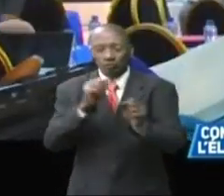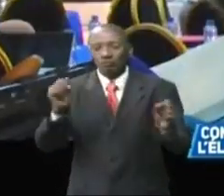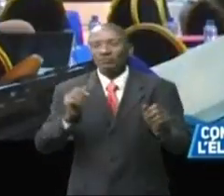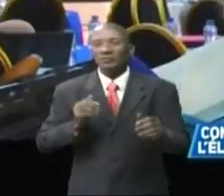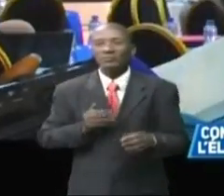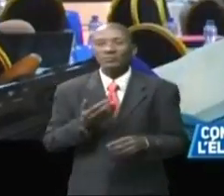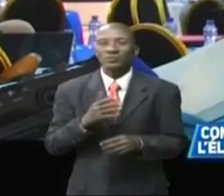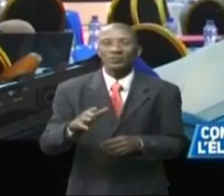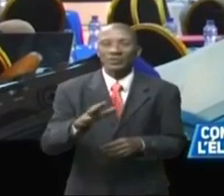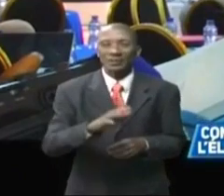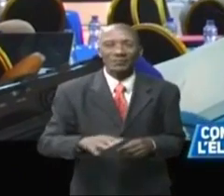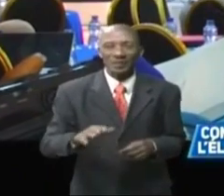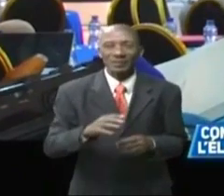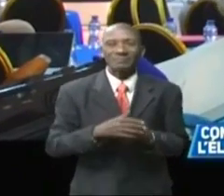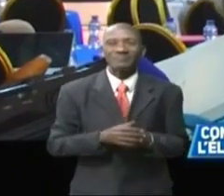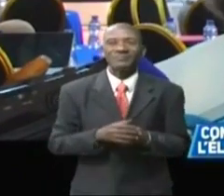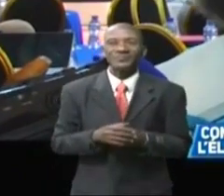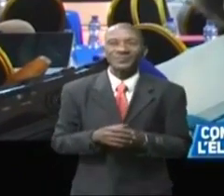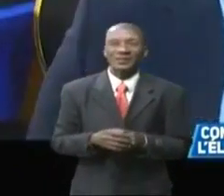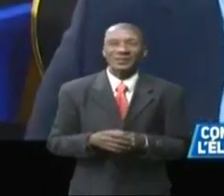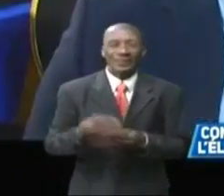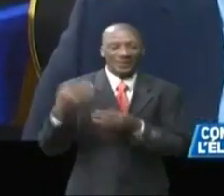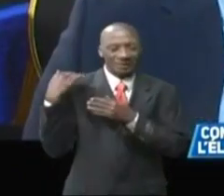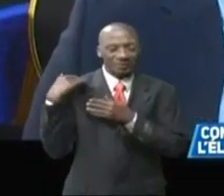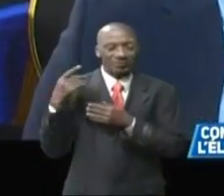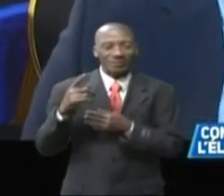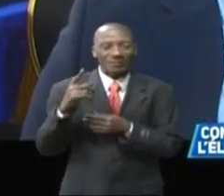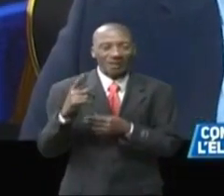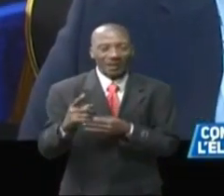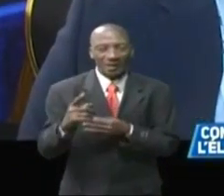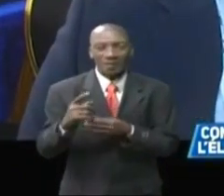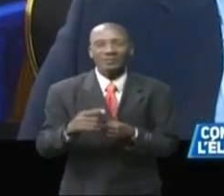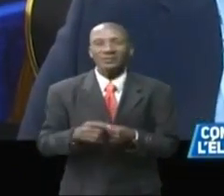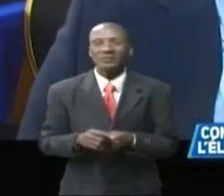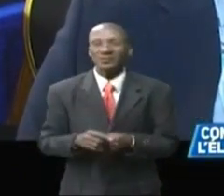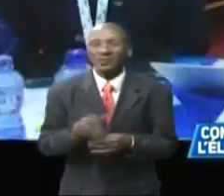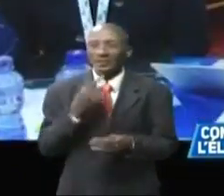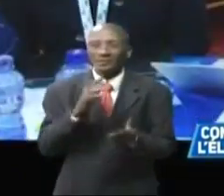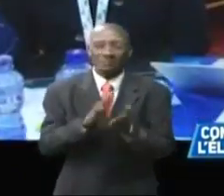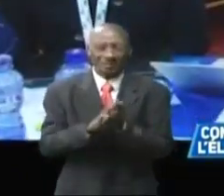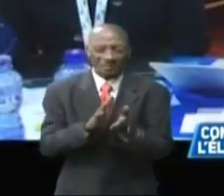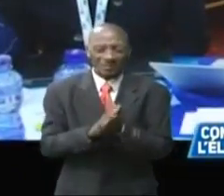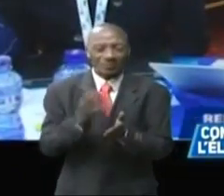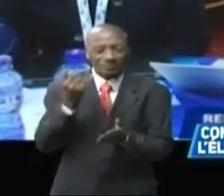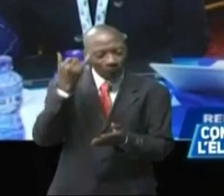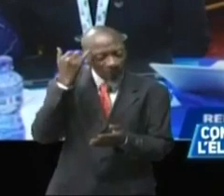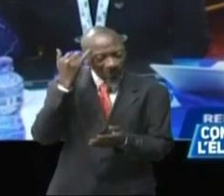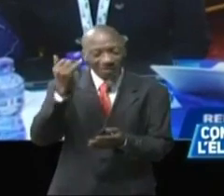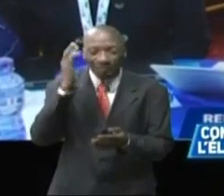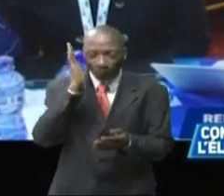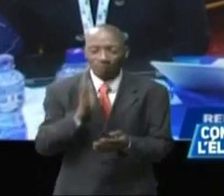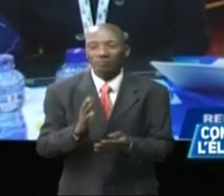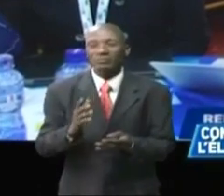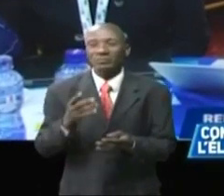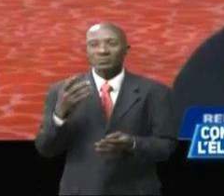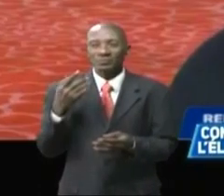Gozari, chargé des opérations de Tenu Facility, a salué les avancées de la République démocratique du Congo dans la promotion de la